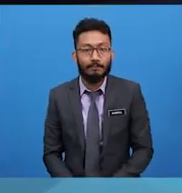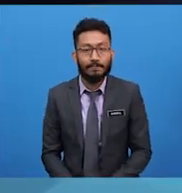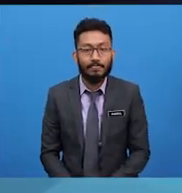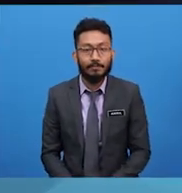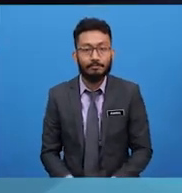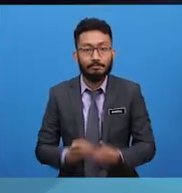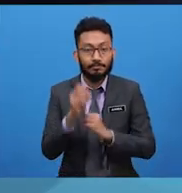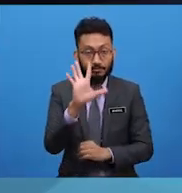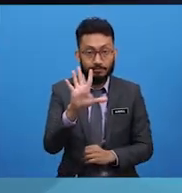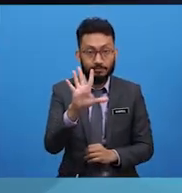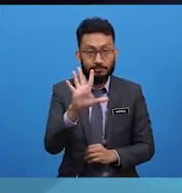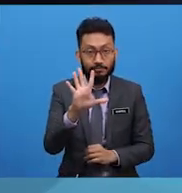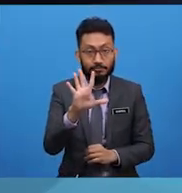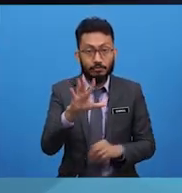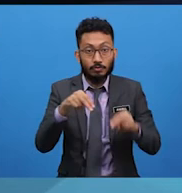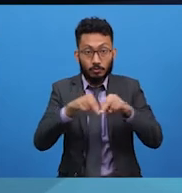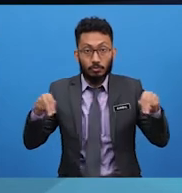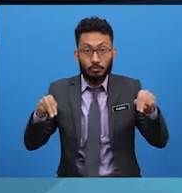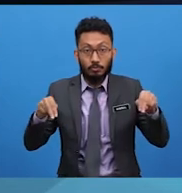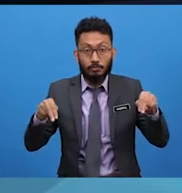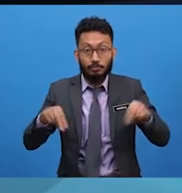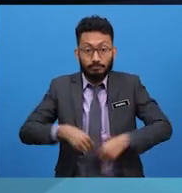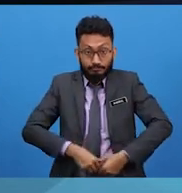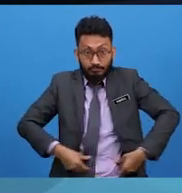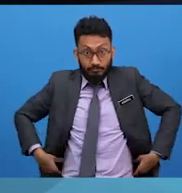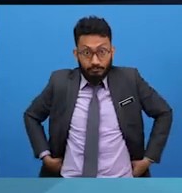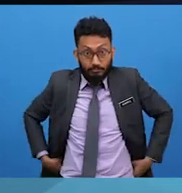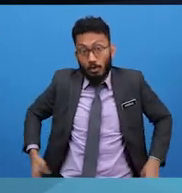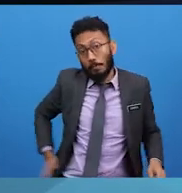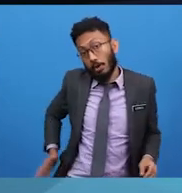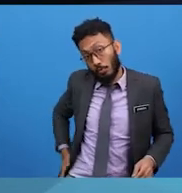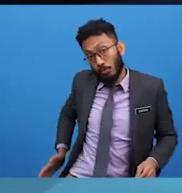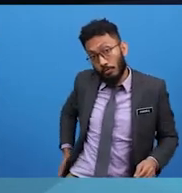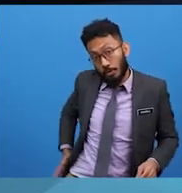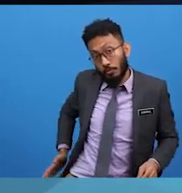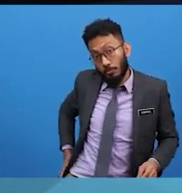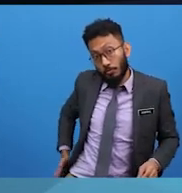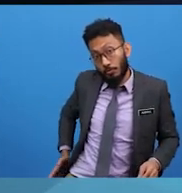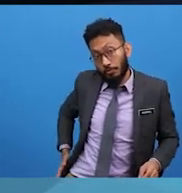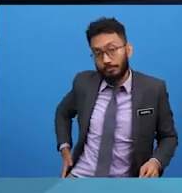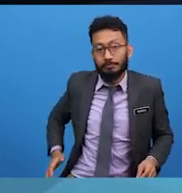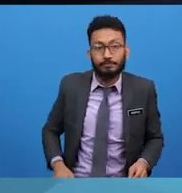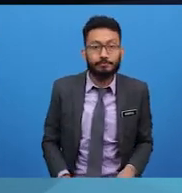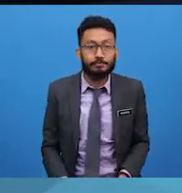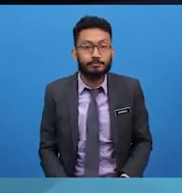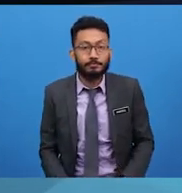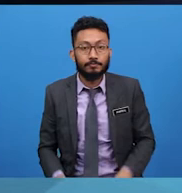Kelima, ukuran bahagian keliling pinggul. Ukur keliling bahagian pinggul yang paling